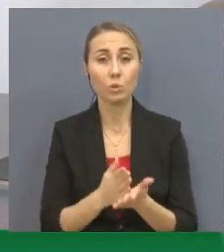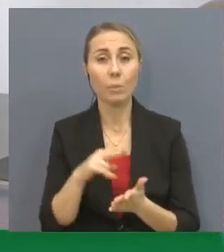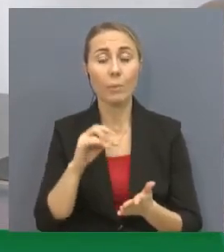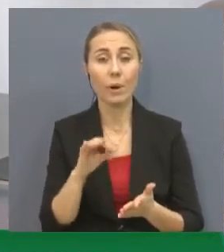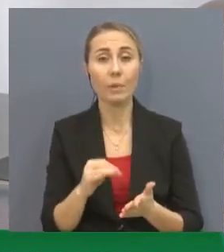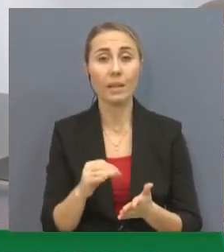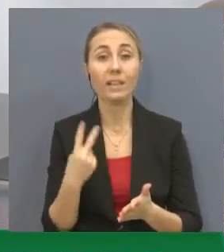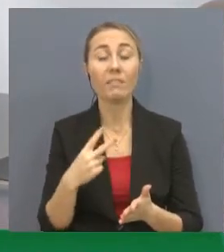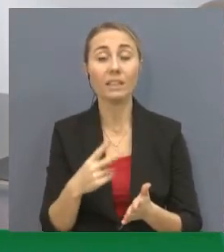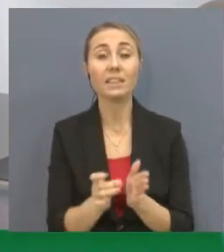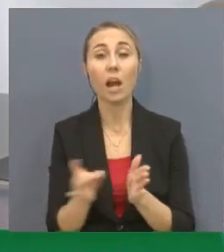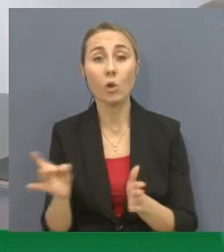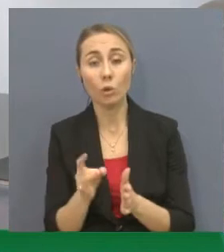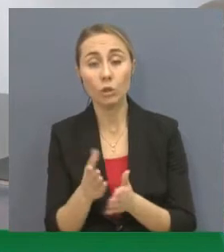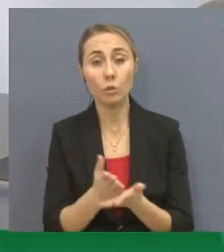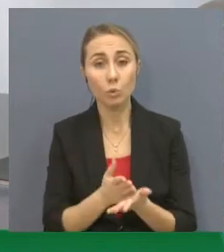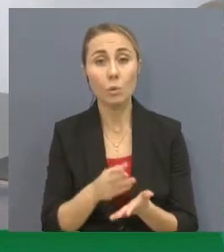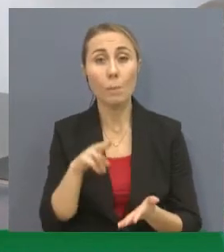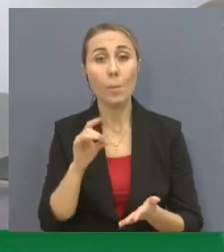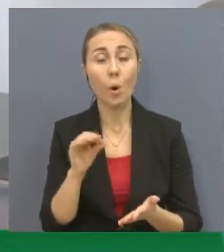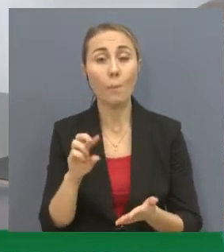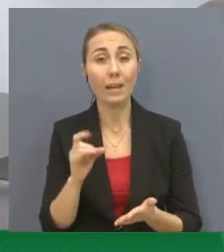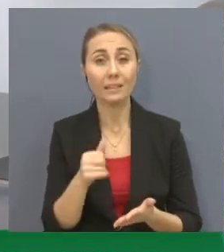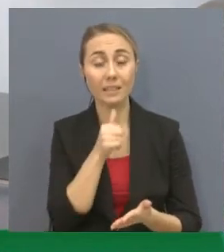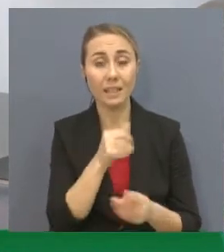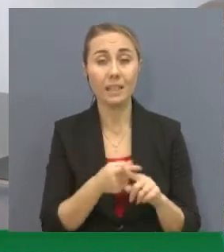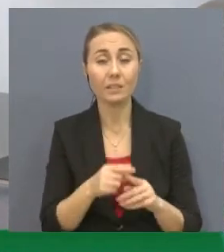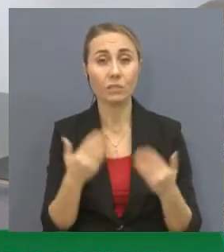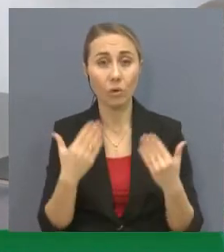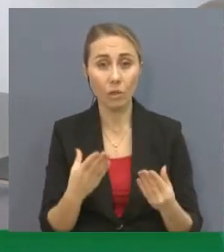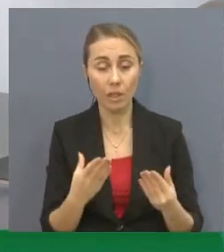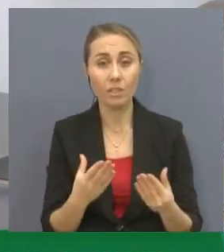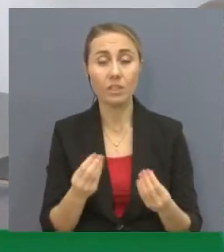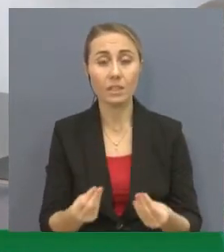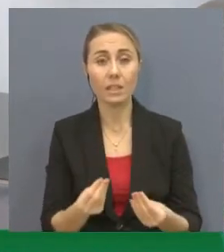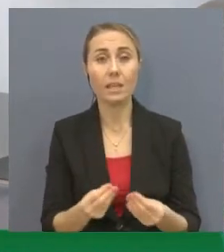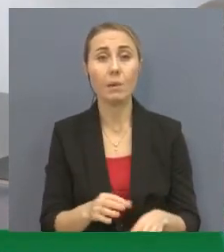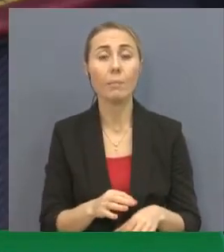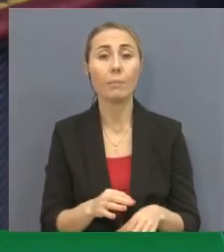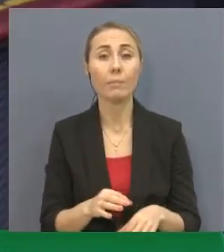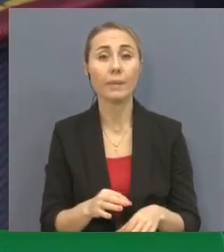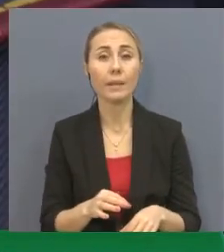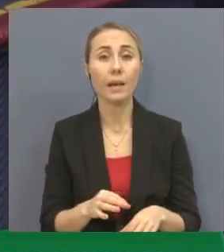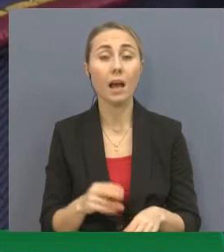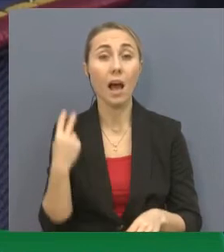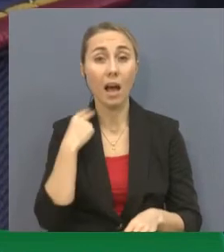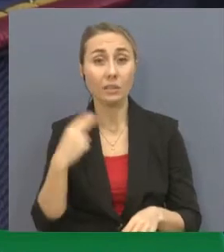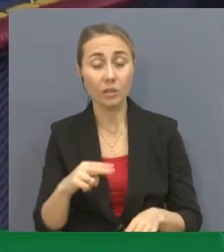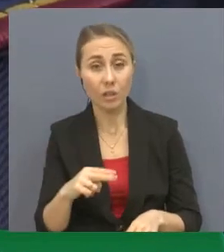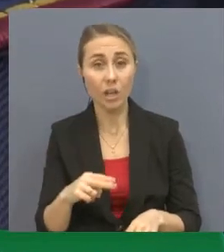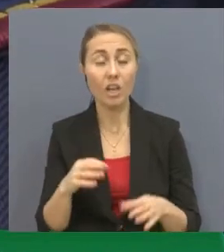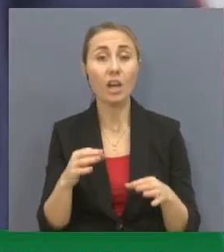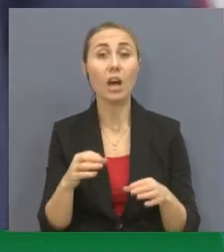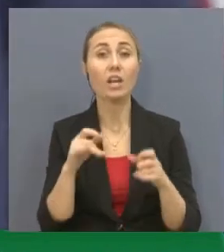районах соус провансаль последний день по учету служба пробации прошли осуждены и которые с по решению суда